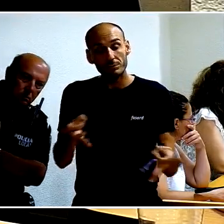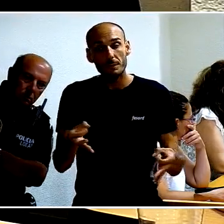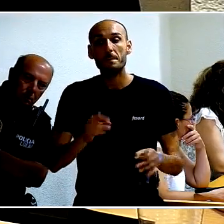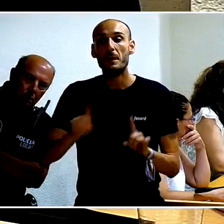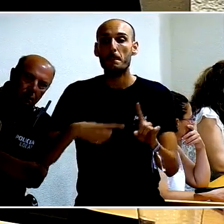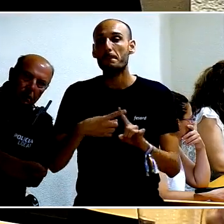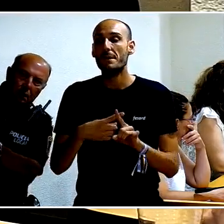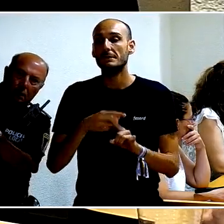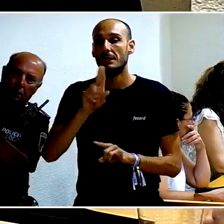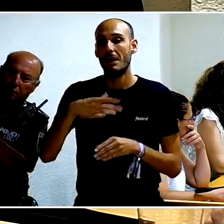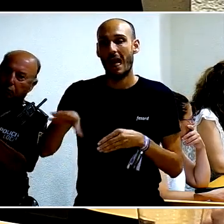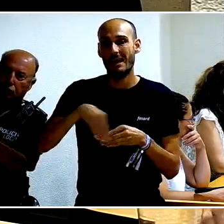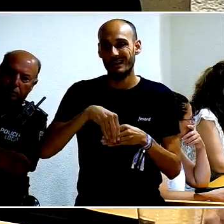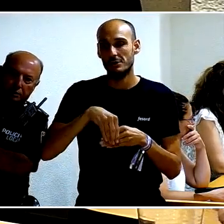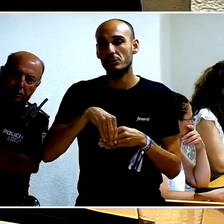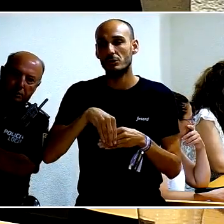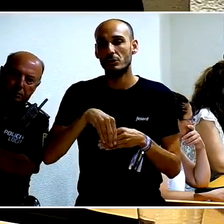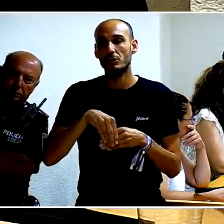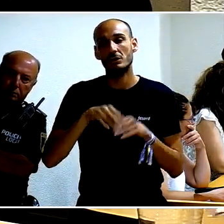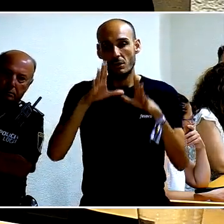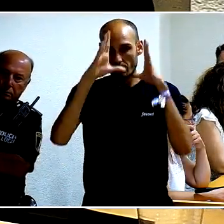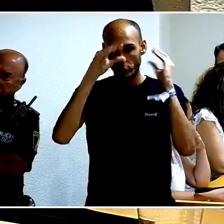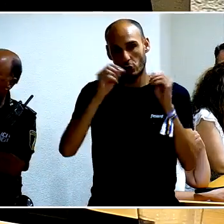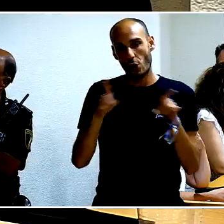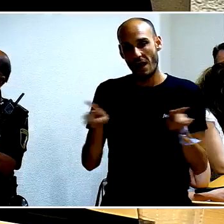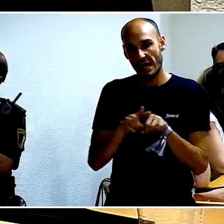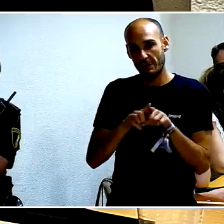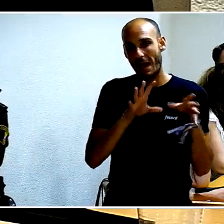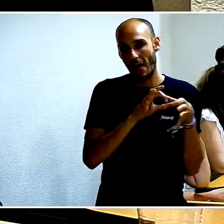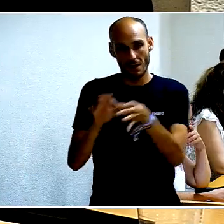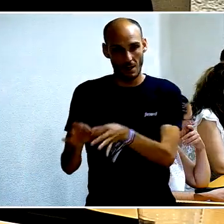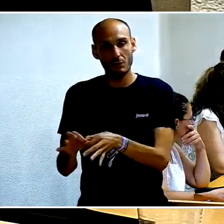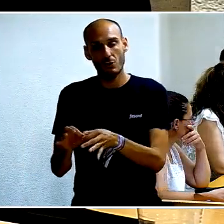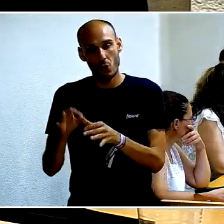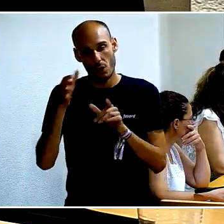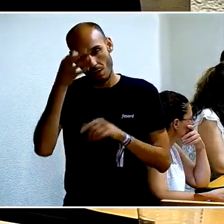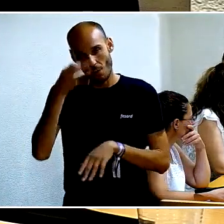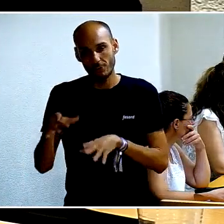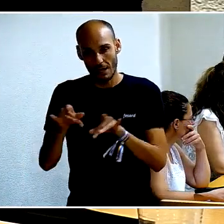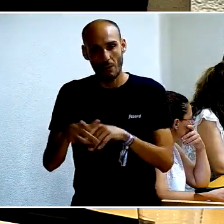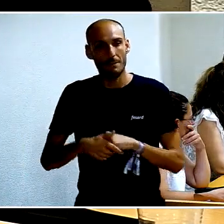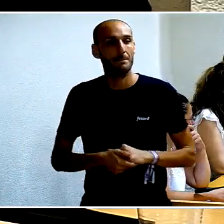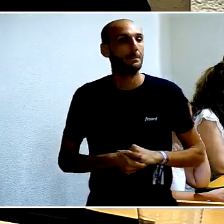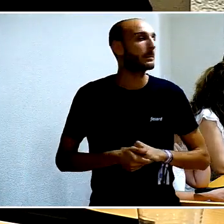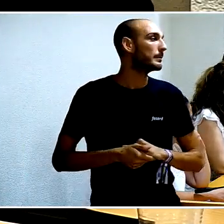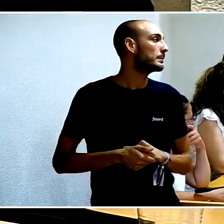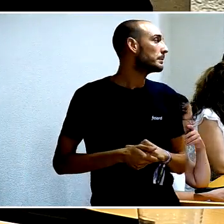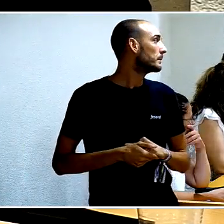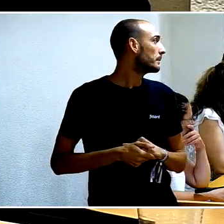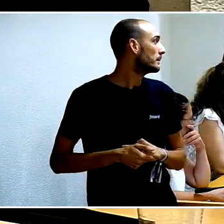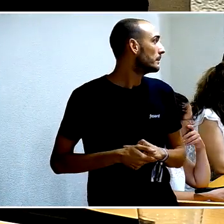como anexo lo que es propiamente el protocolo de hermanamiento de Paiporta-Lemsid, que es bastante extenso.